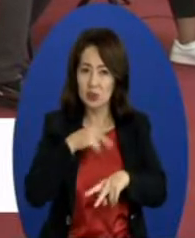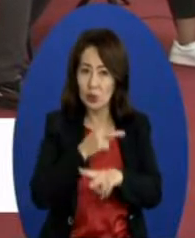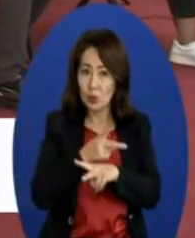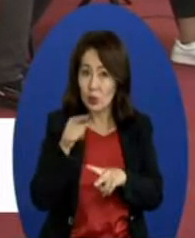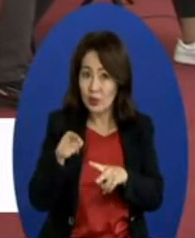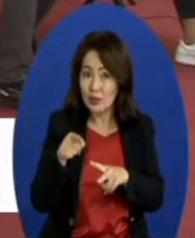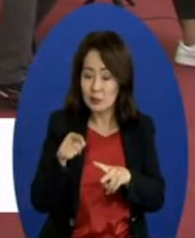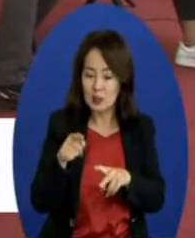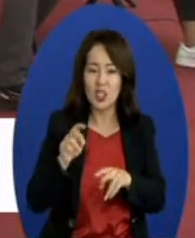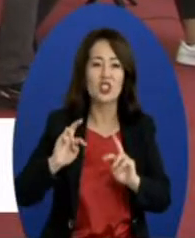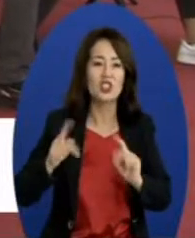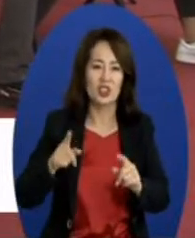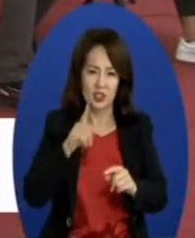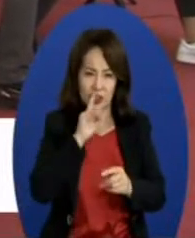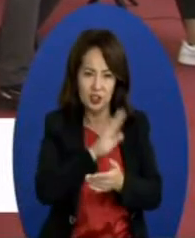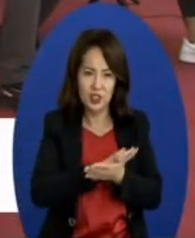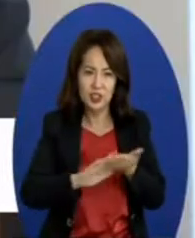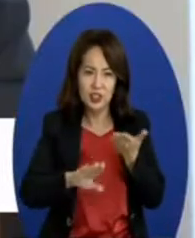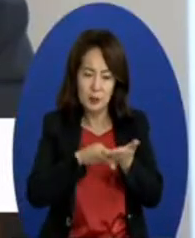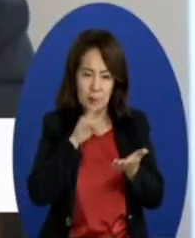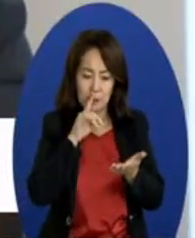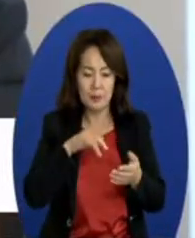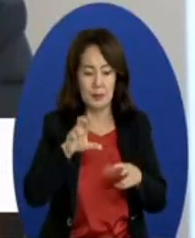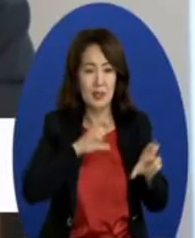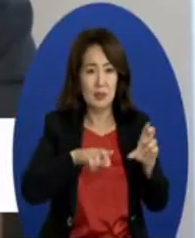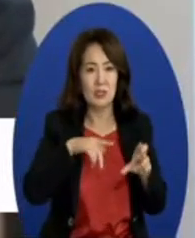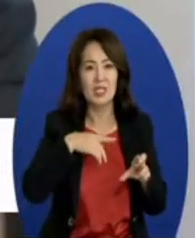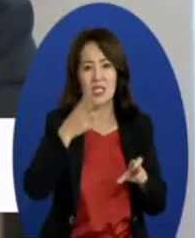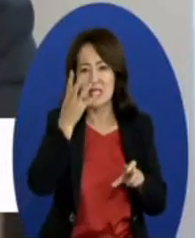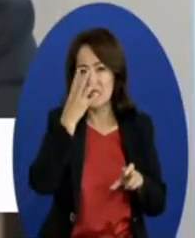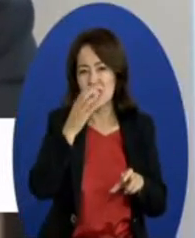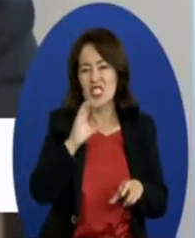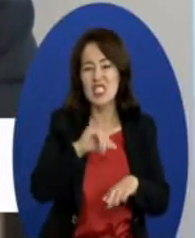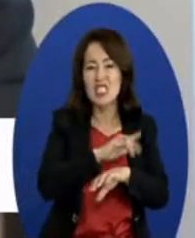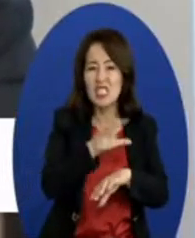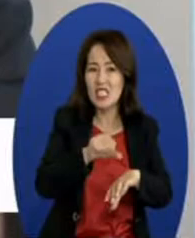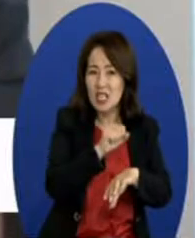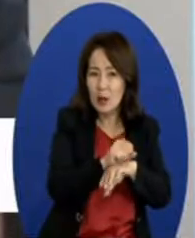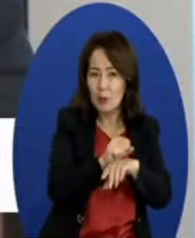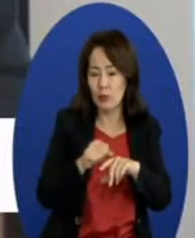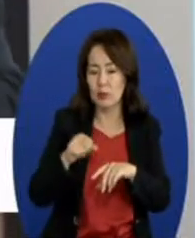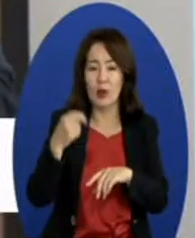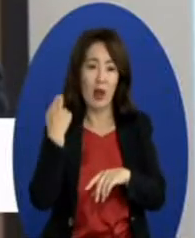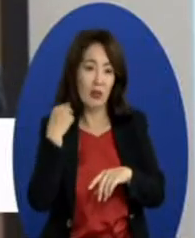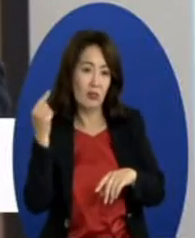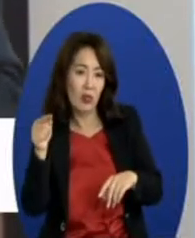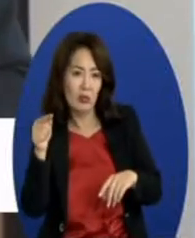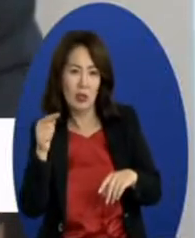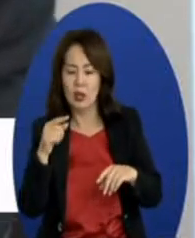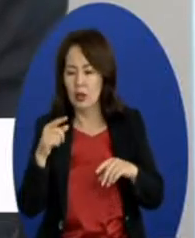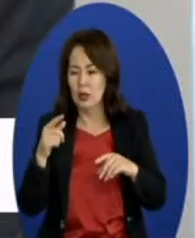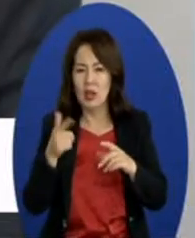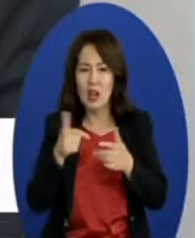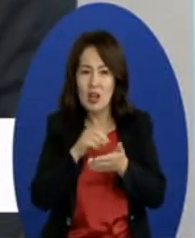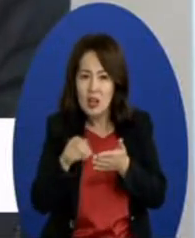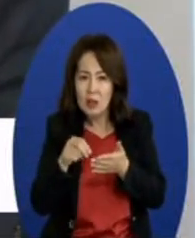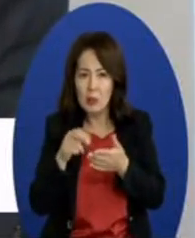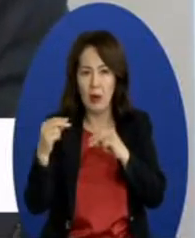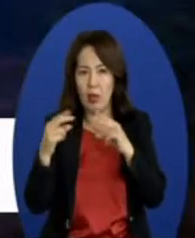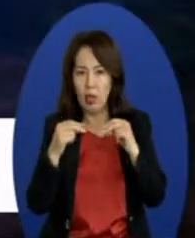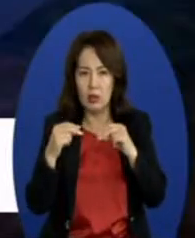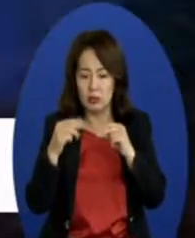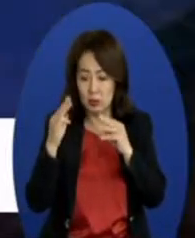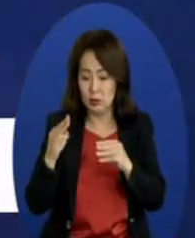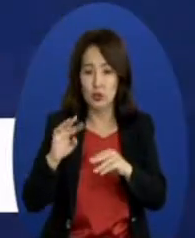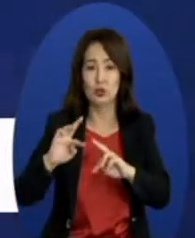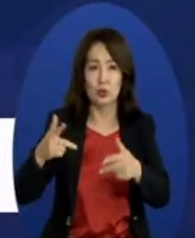болсон байна. Ингэснээр бизнес эрхлэгчид Сингапур, эсвэл Их Британд очиж, тухайн улсын хуулиар гэрээг хийдэг, маргааны шийдвүүлдэг байдал өөрчлөгдөх